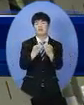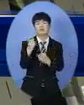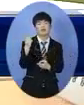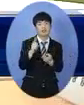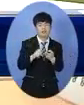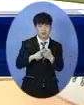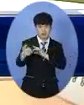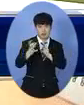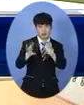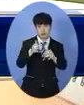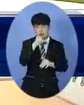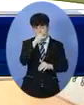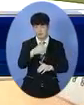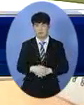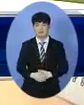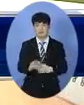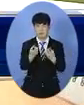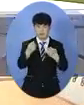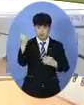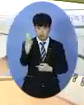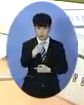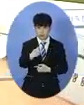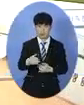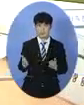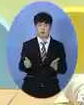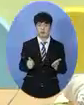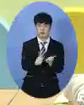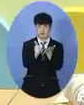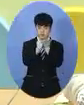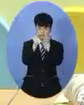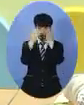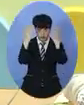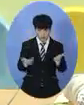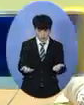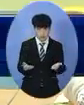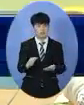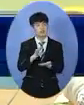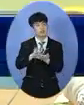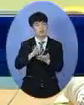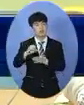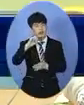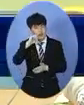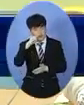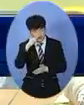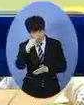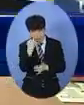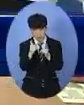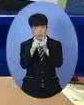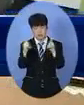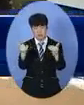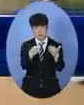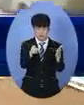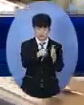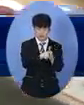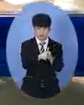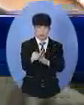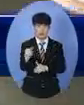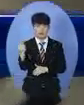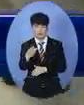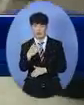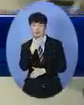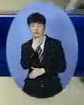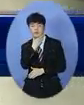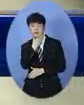현황과 문제점, 개선 방안에 대해 토론했습니다. 이와 함께 출산 휴가, 육아 휴직 등의 사용이 어려운